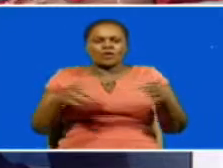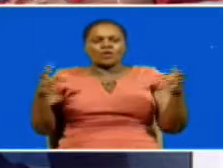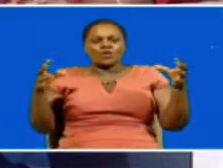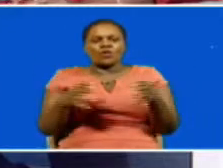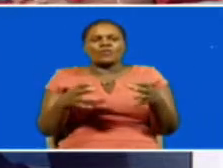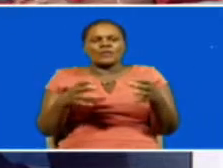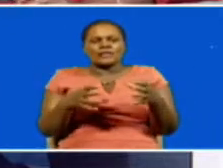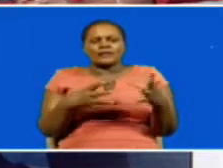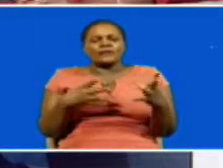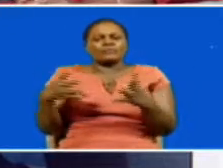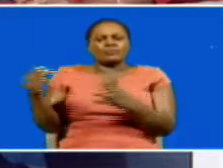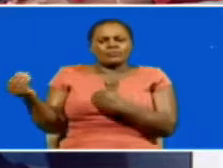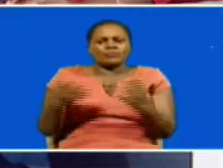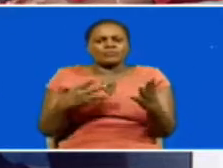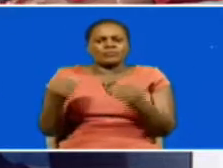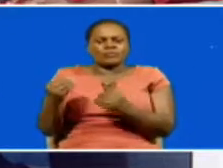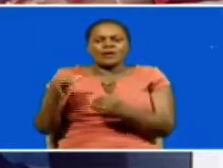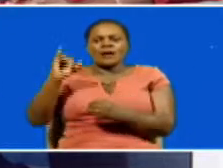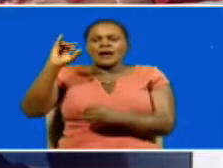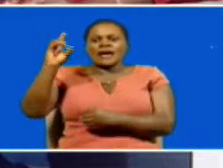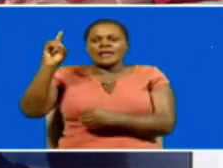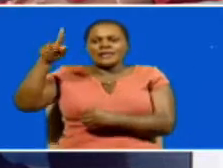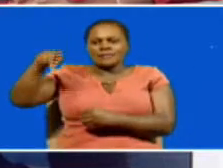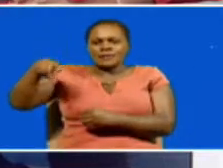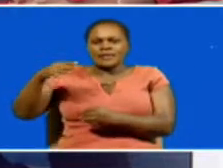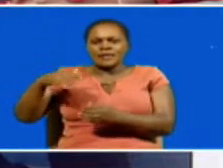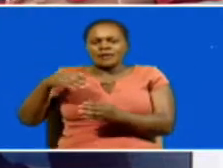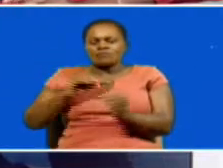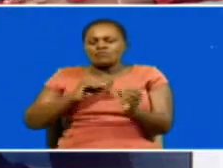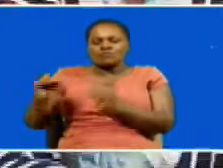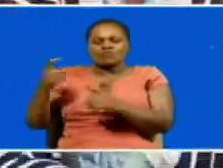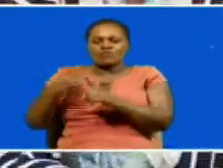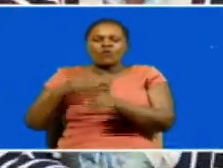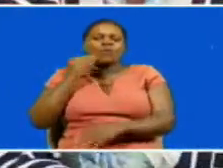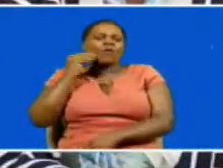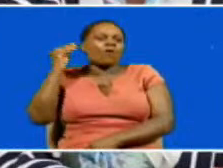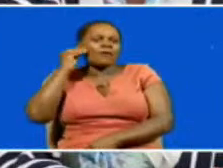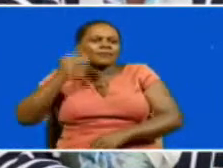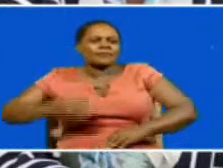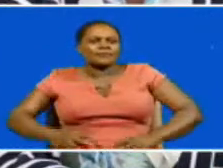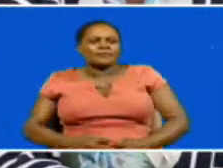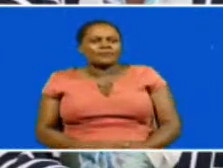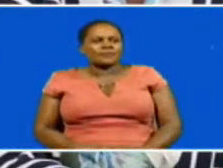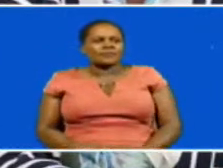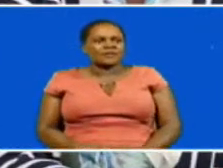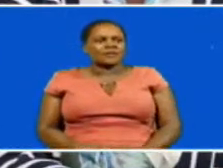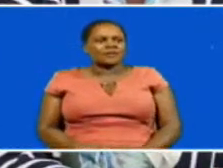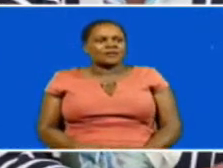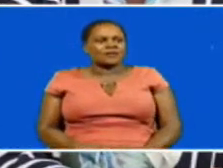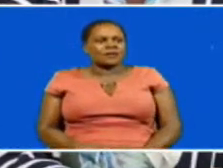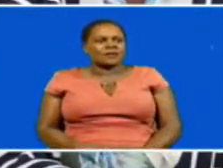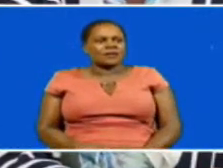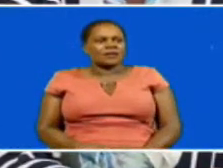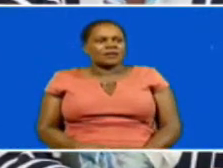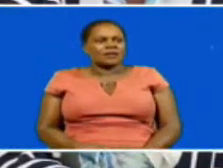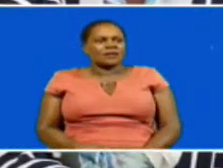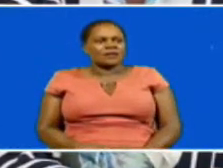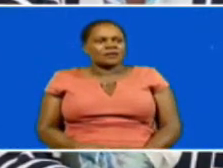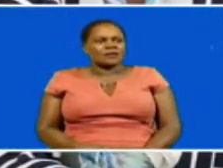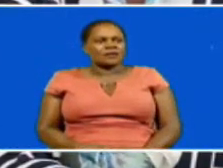wamesalia wakimbizi wa ndani kwa ndani baada ya kuhama makwao. We have been robbed our